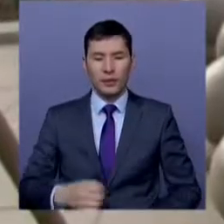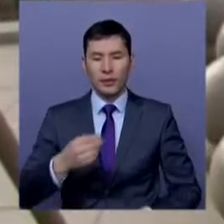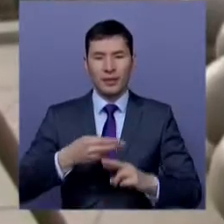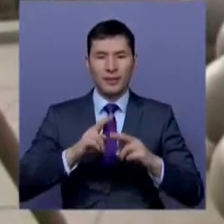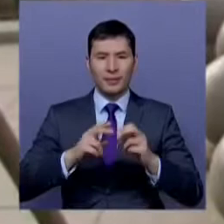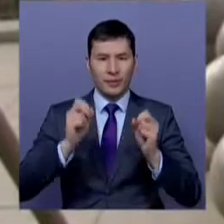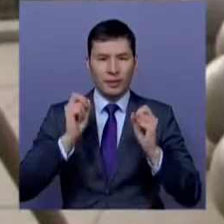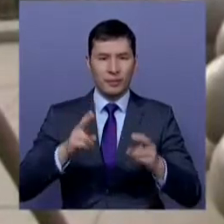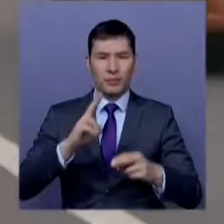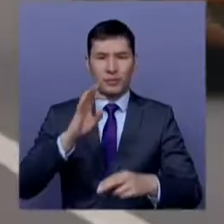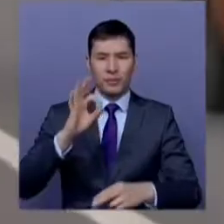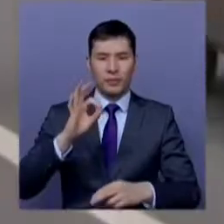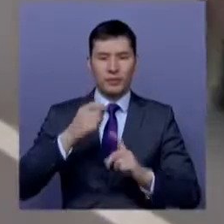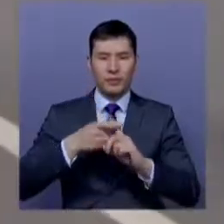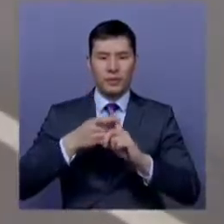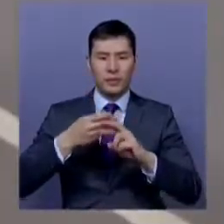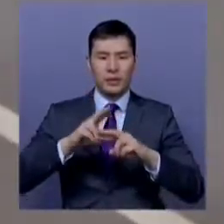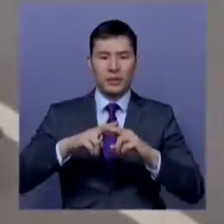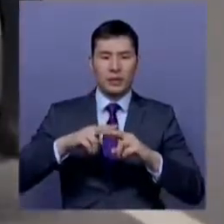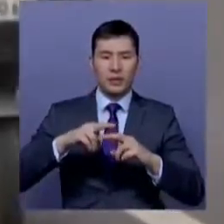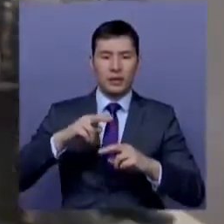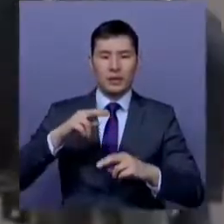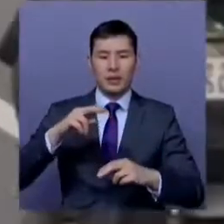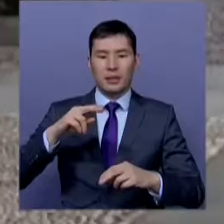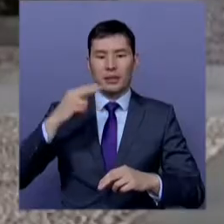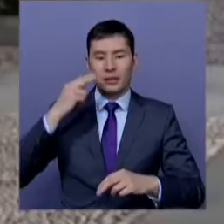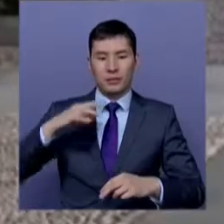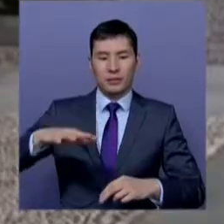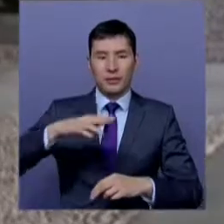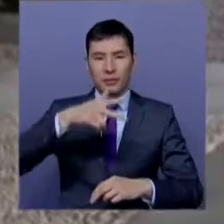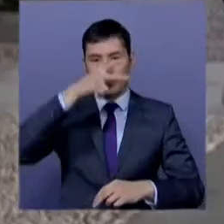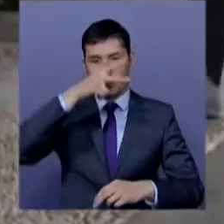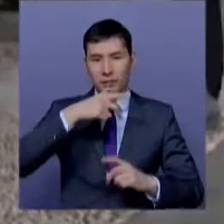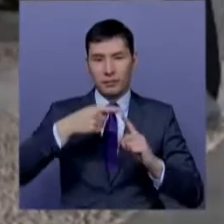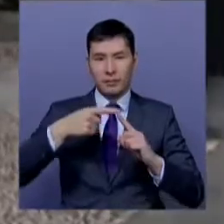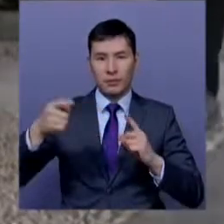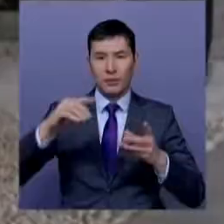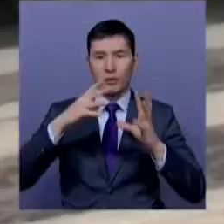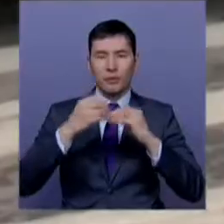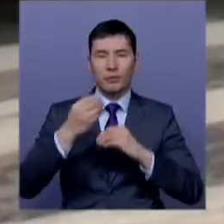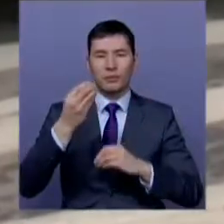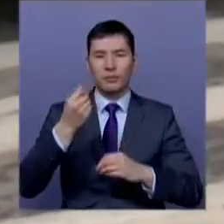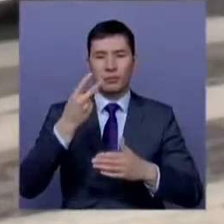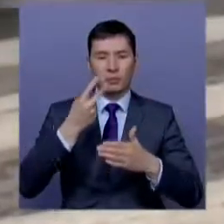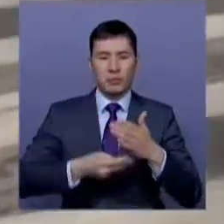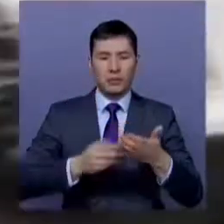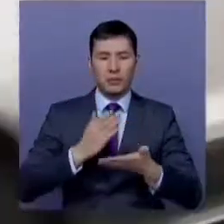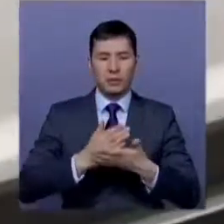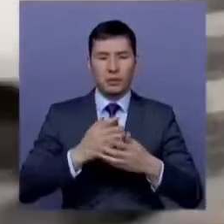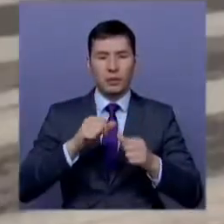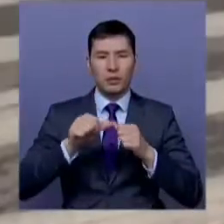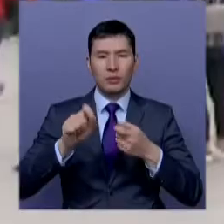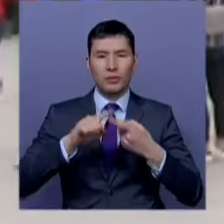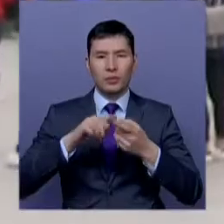вирустың эпидемиясы аспан асты елінің экономикасына кері әсерін тигізуде. Мәселен, соңғы 3 айда Қытай 3 триллион юань жоғалтқан. Әсіресе туризм, қоғамдық тамақтану мен бөлшек